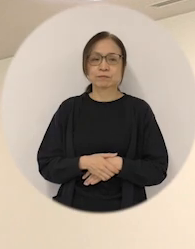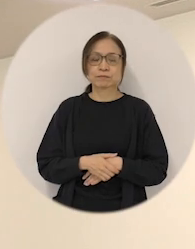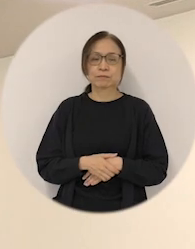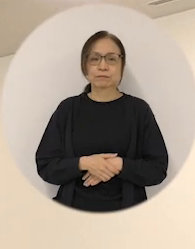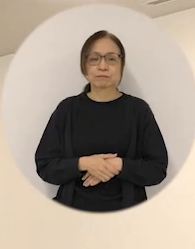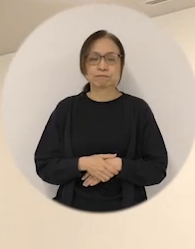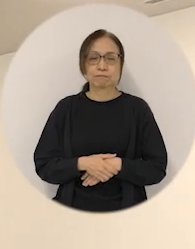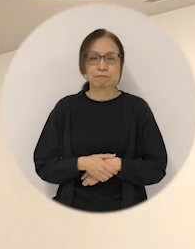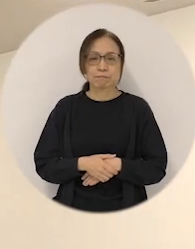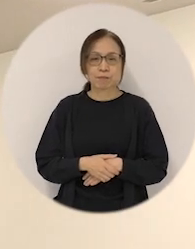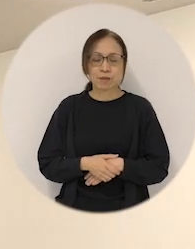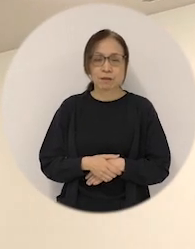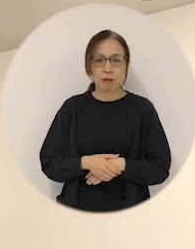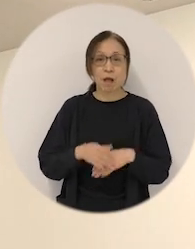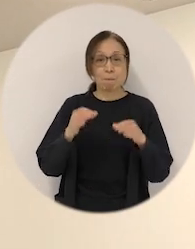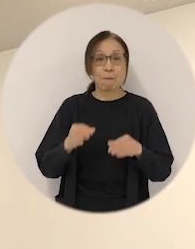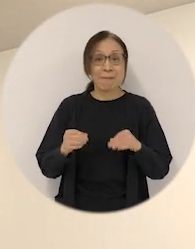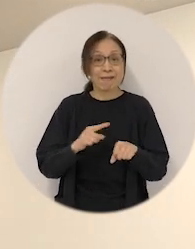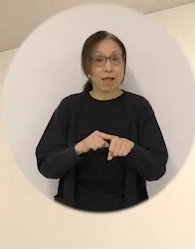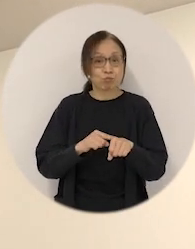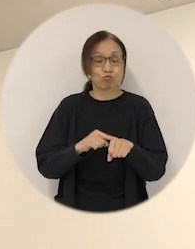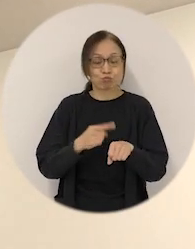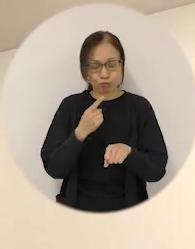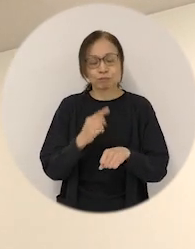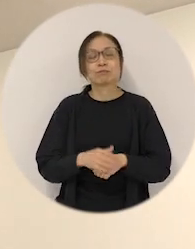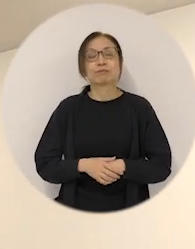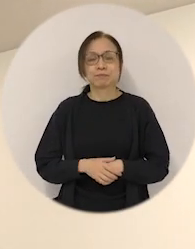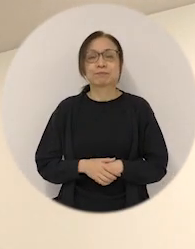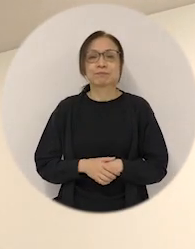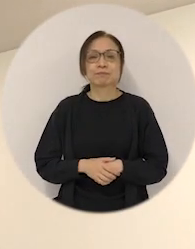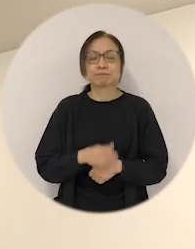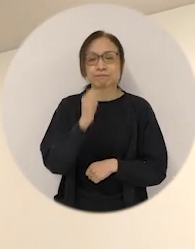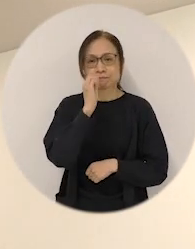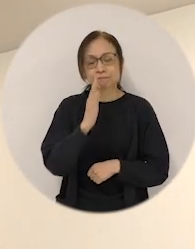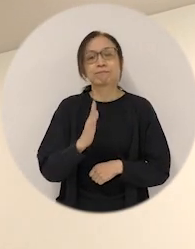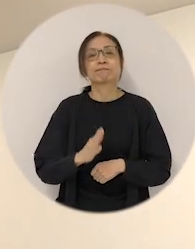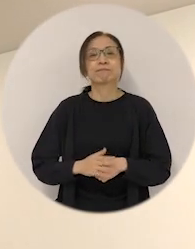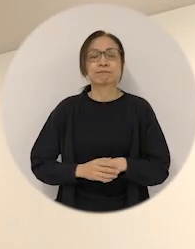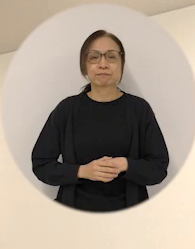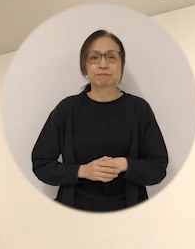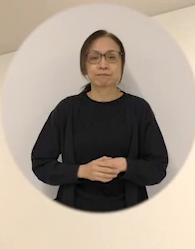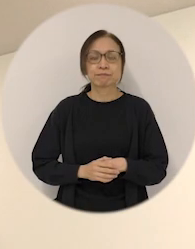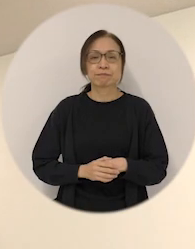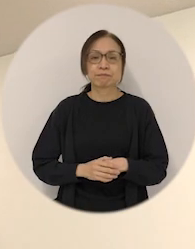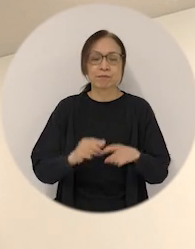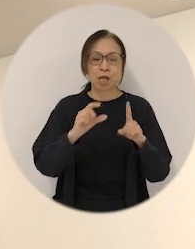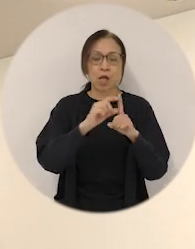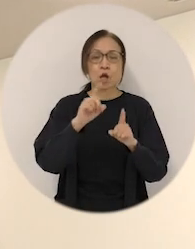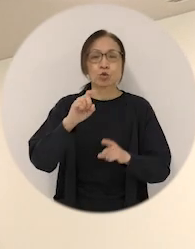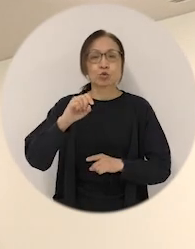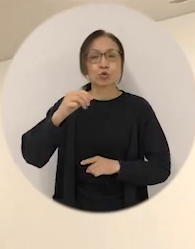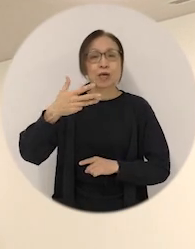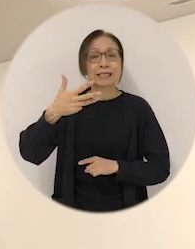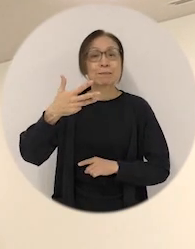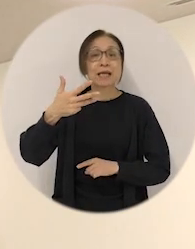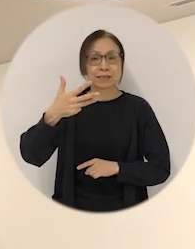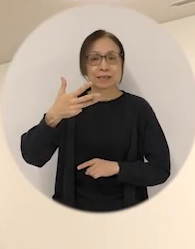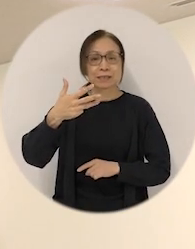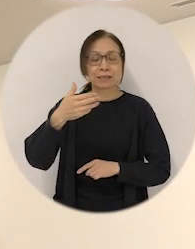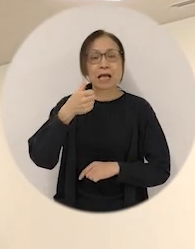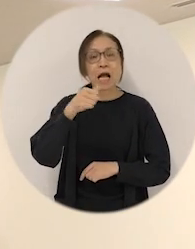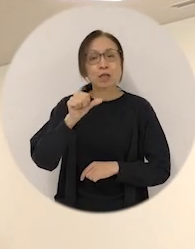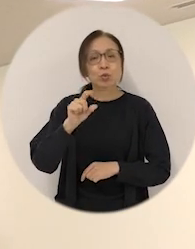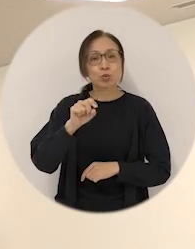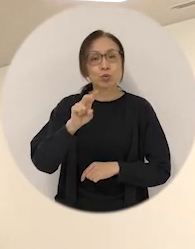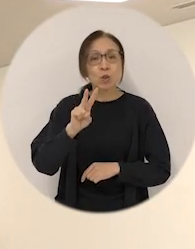三田山署の服部と申します。よろしくお願いします。18ページの議案第12号のところで市民の森